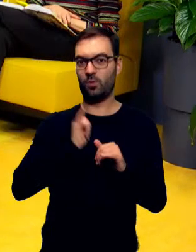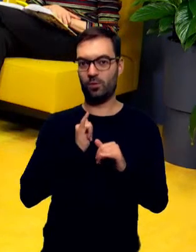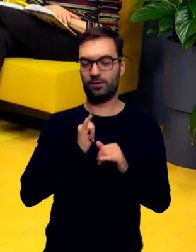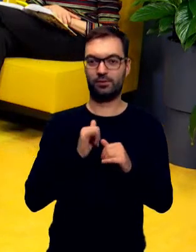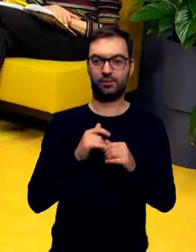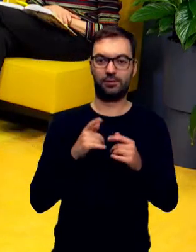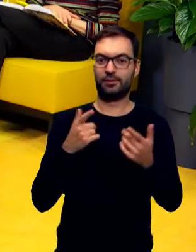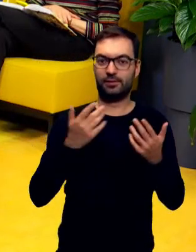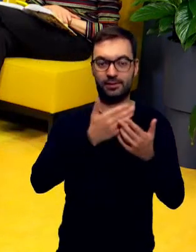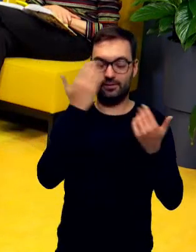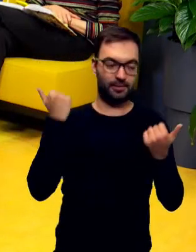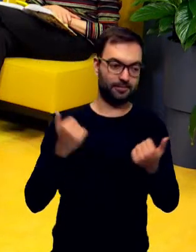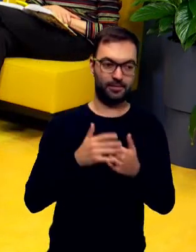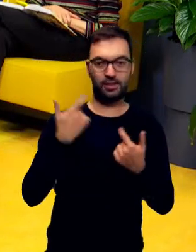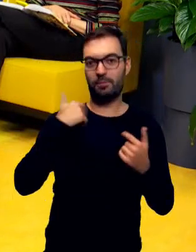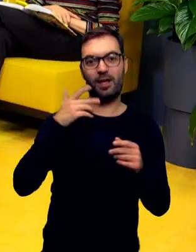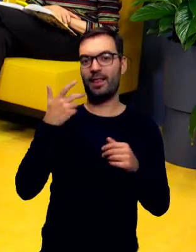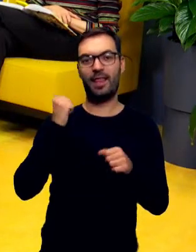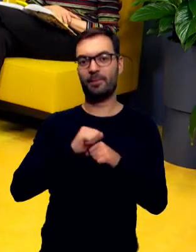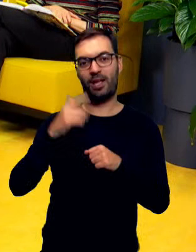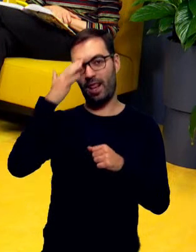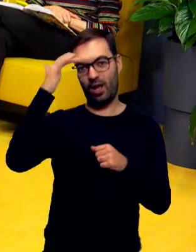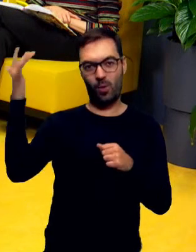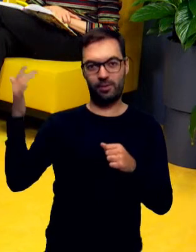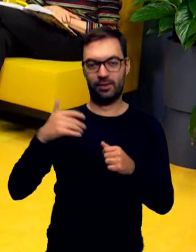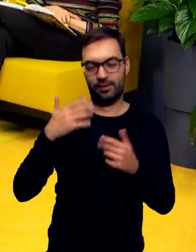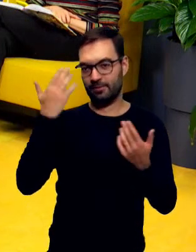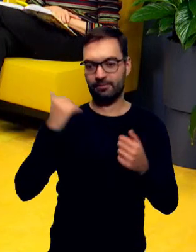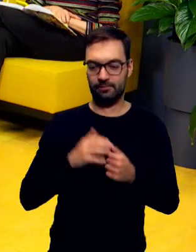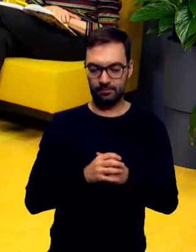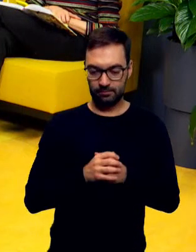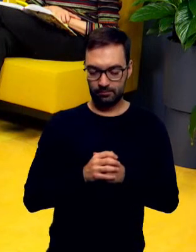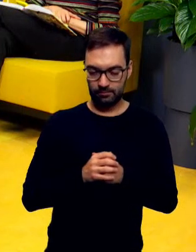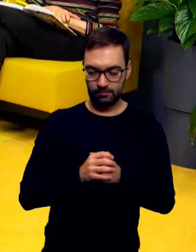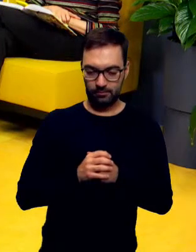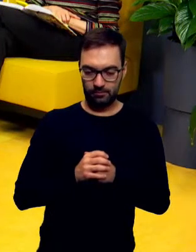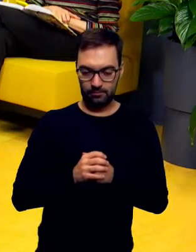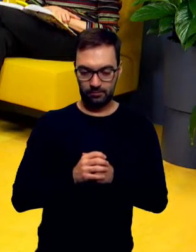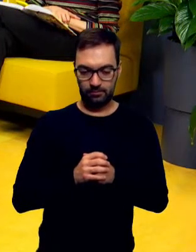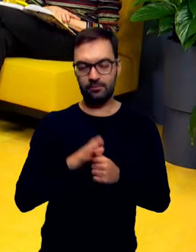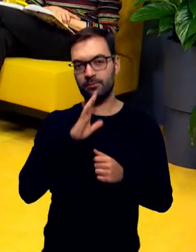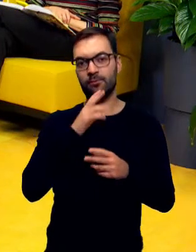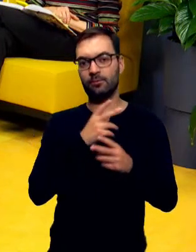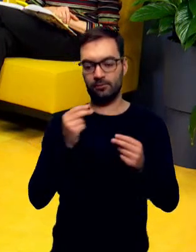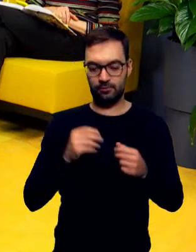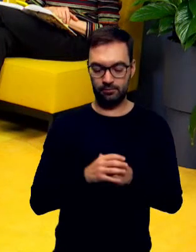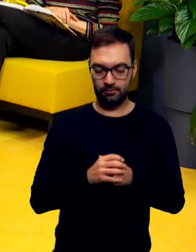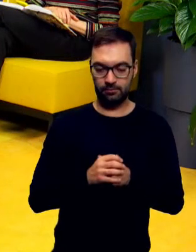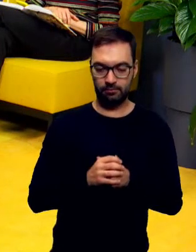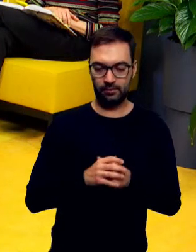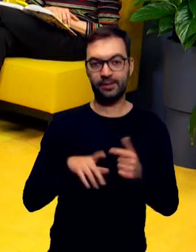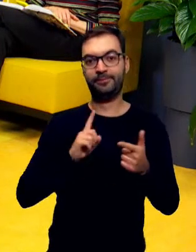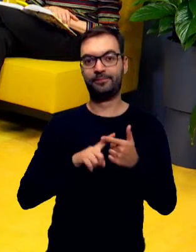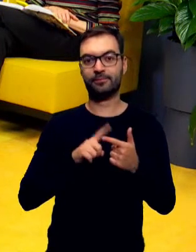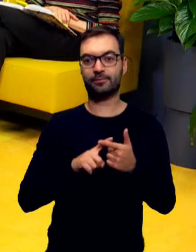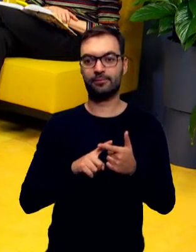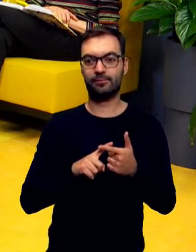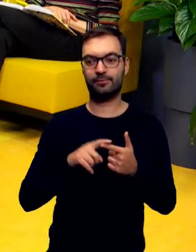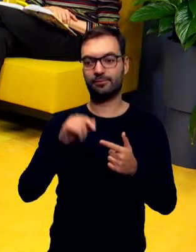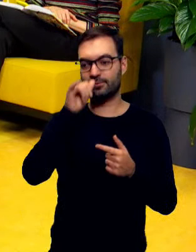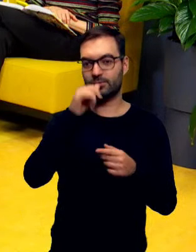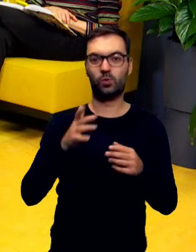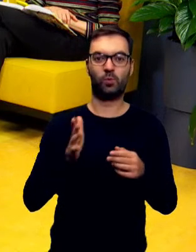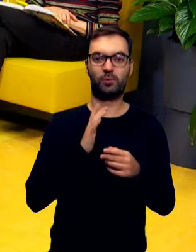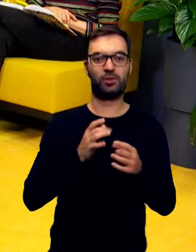przed lekkomyślnością, tudzież uświadamiającym ryzyko. Wydaje mi się, że nie. Poza tym, no znowu, no nie wprowadzimy